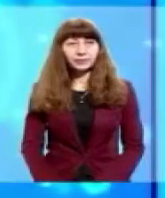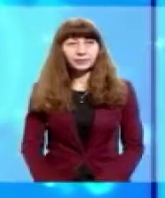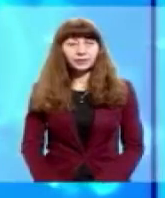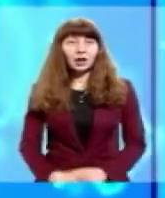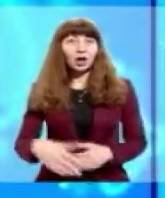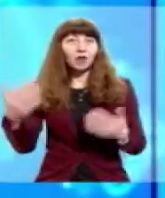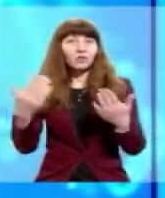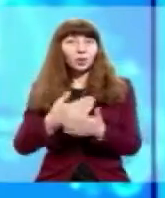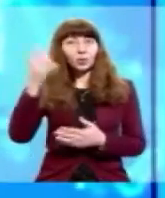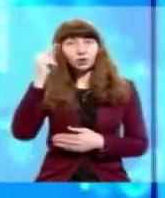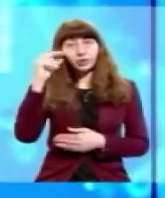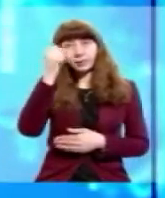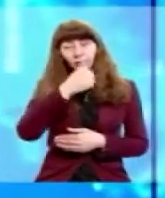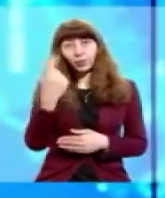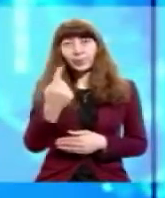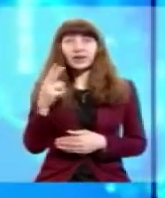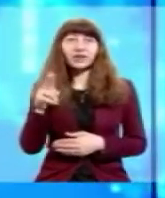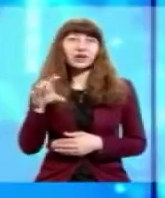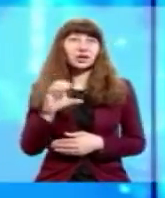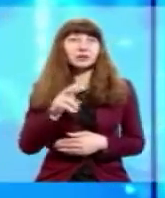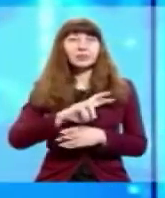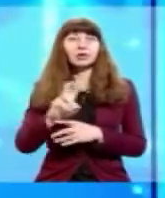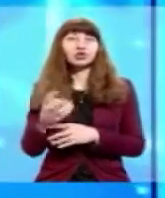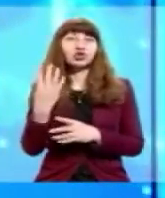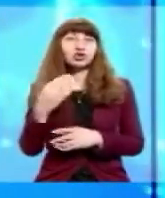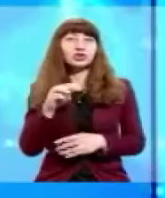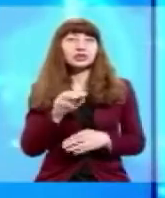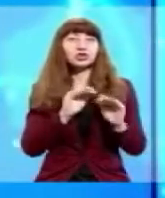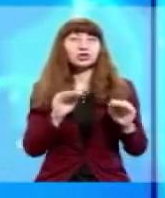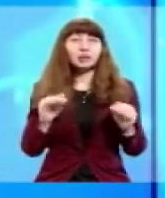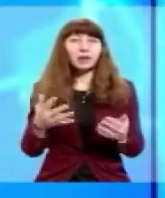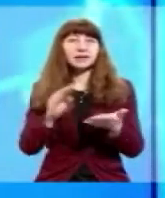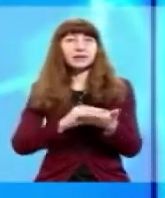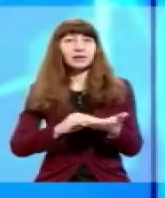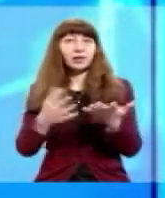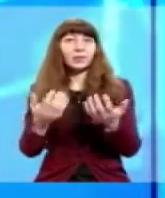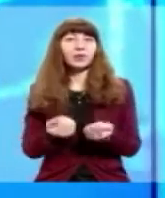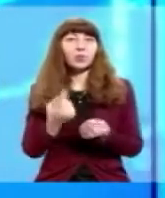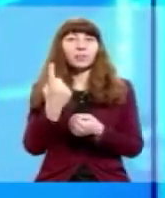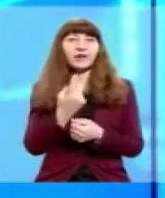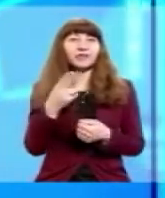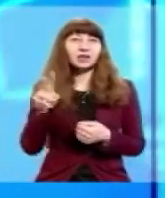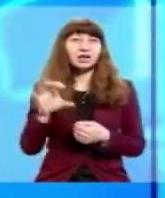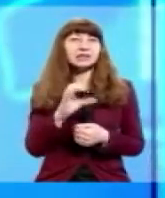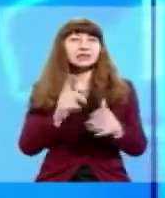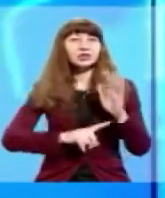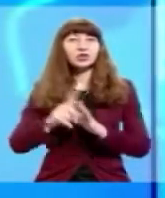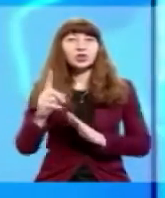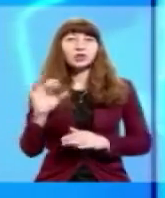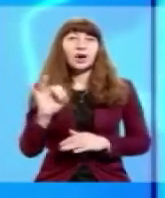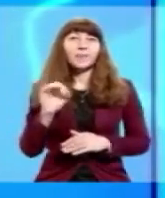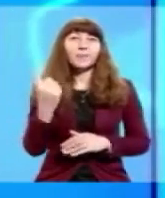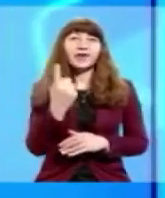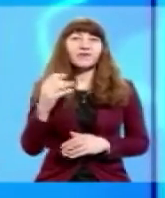Жаңа оқу жылында 400 мыңнан астам бала бірінші сыныпқа барады. Бірінші сыныпқа қабылдау үшін өтініш беру 1 сәуірде басталып, тамыздың 1-не